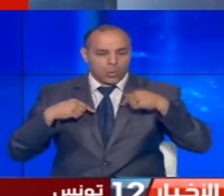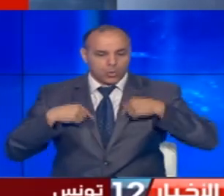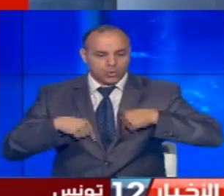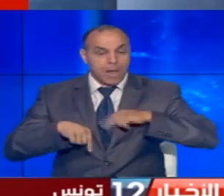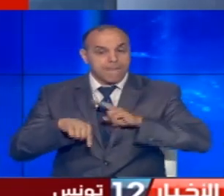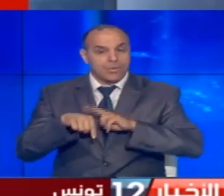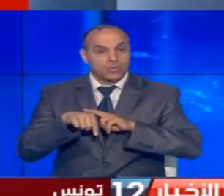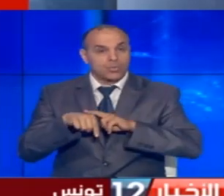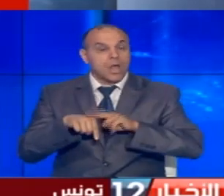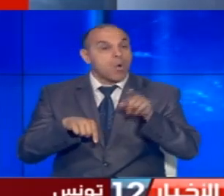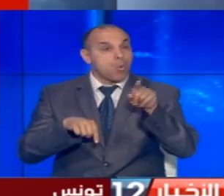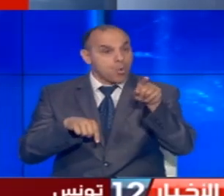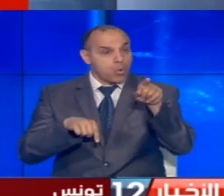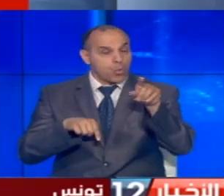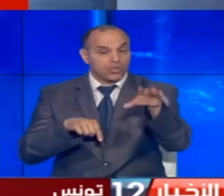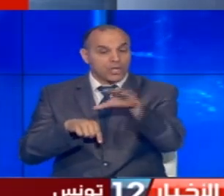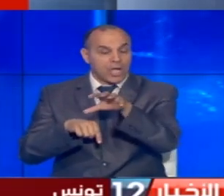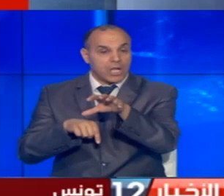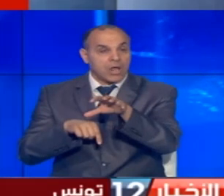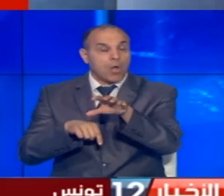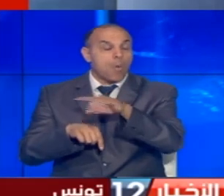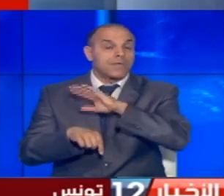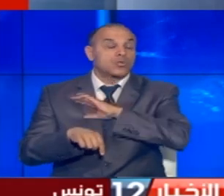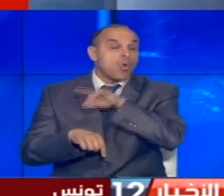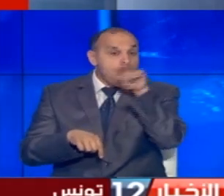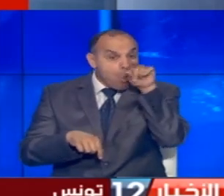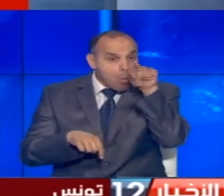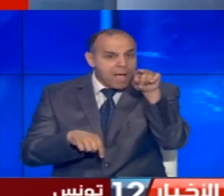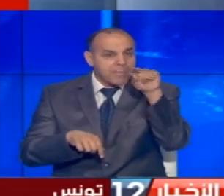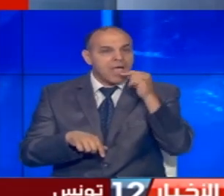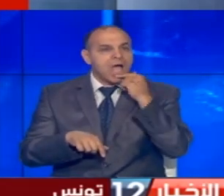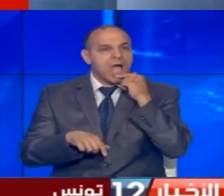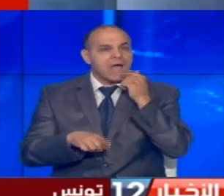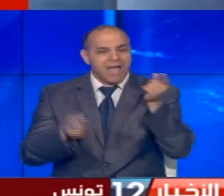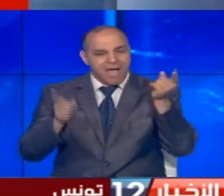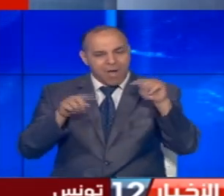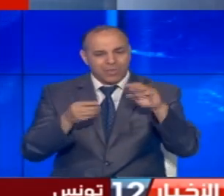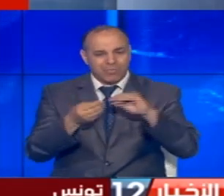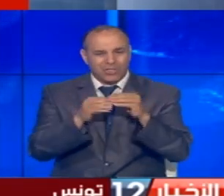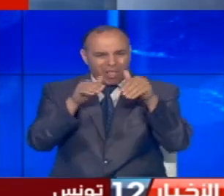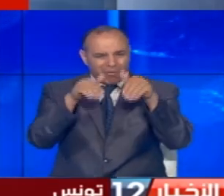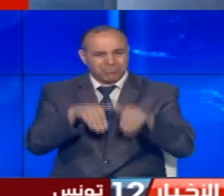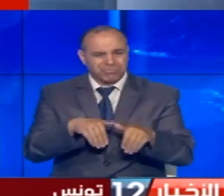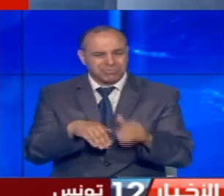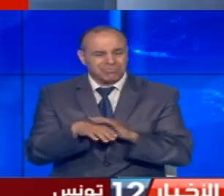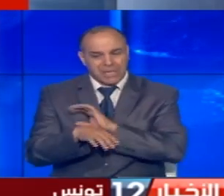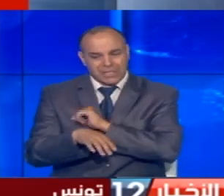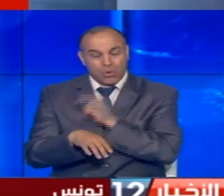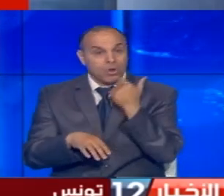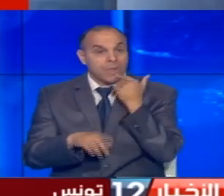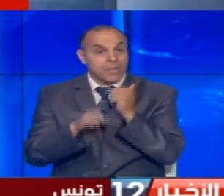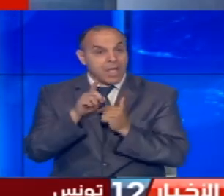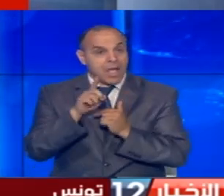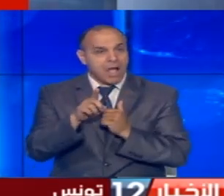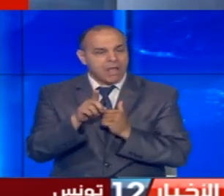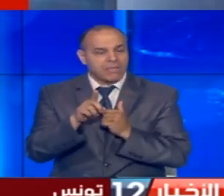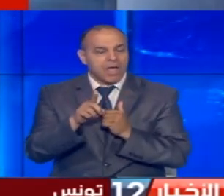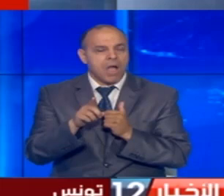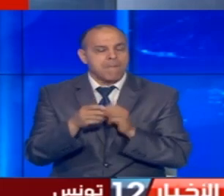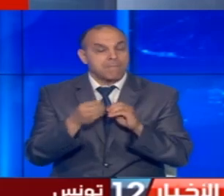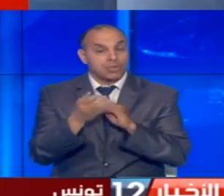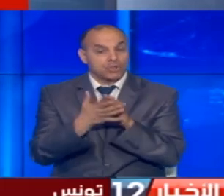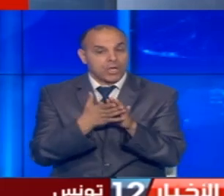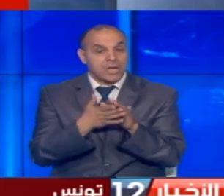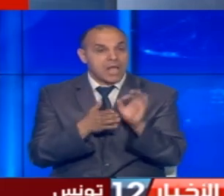والسلطة المركزية والجهوية المسؤولية كاملة في تكرار مثل هذه الحوادث المأساوية وفي وقوع هذه